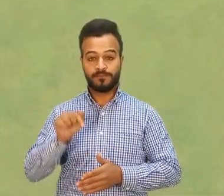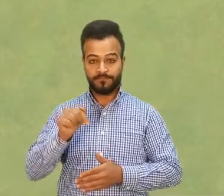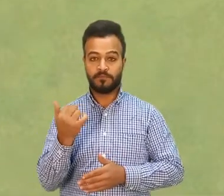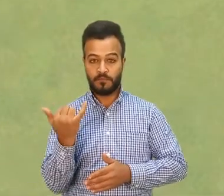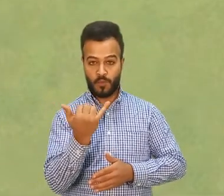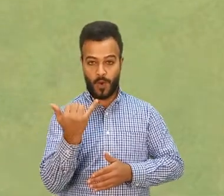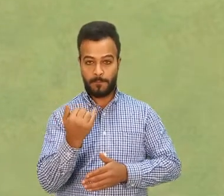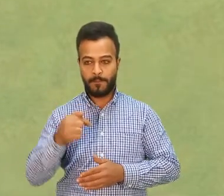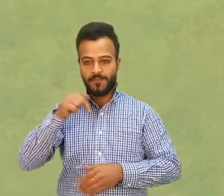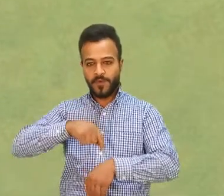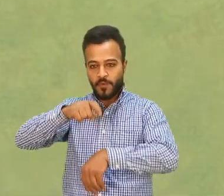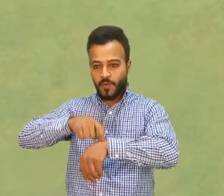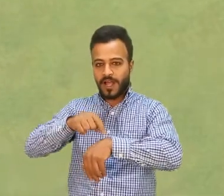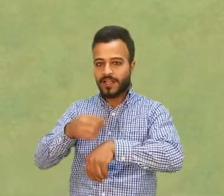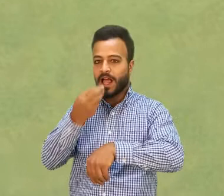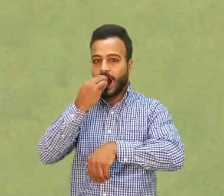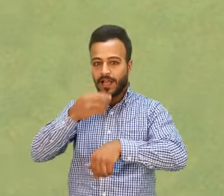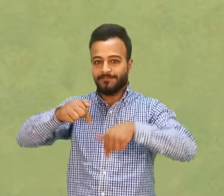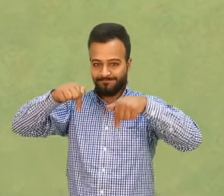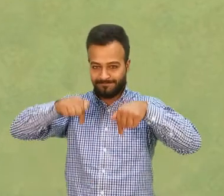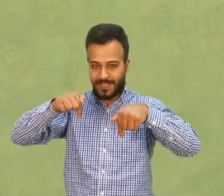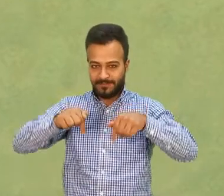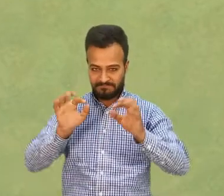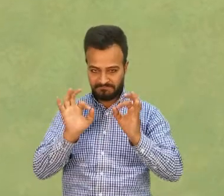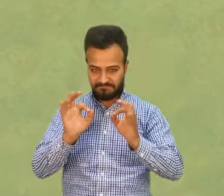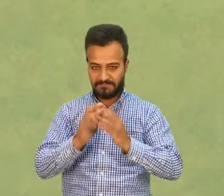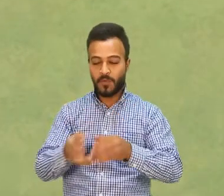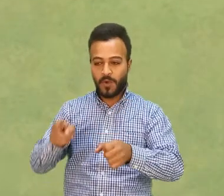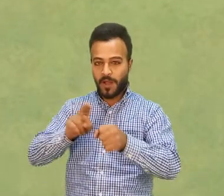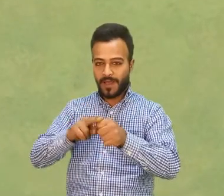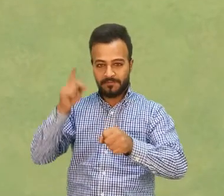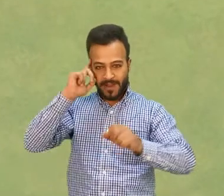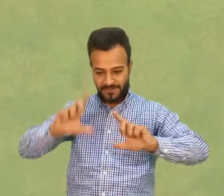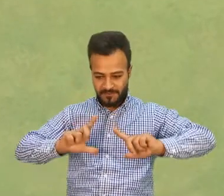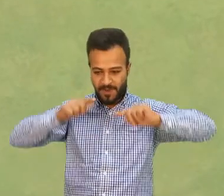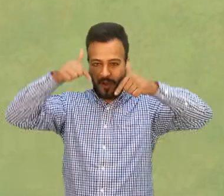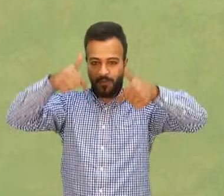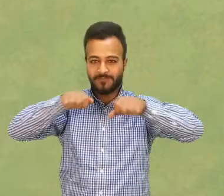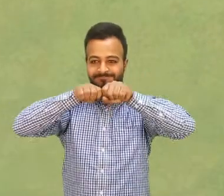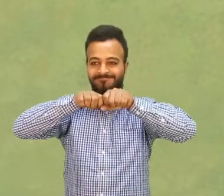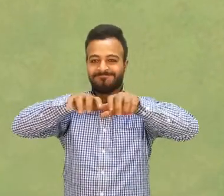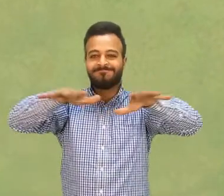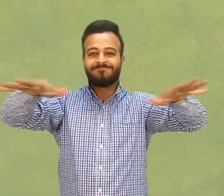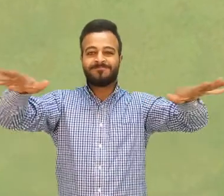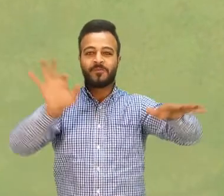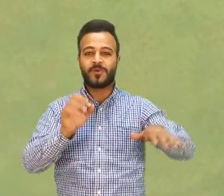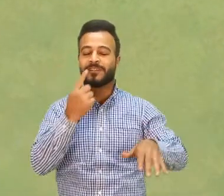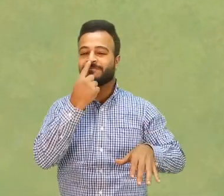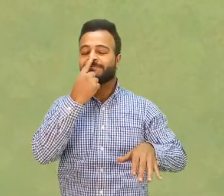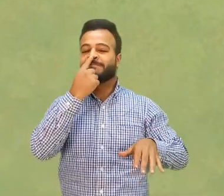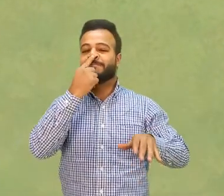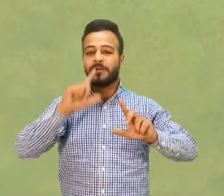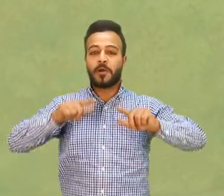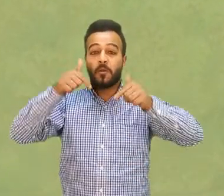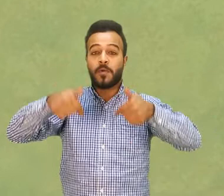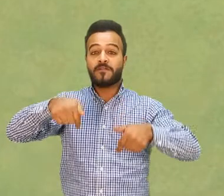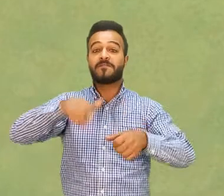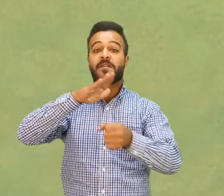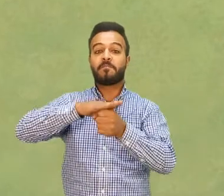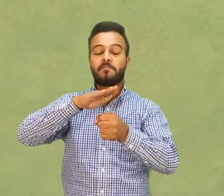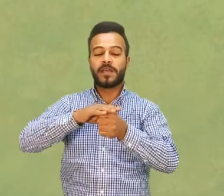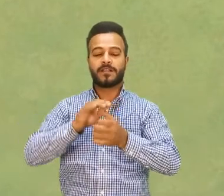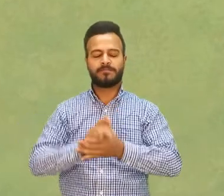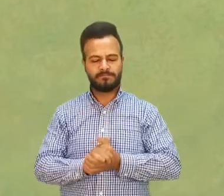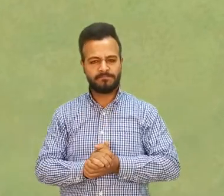اقترب موعد الأكل وانتشرت رائحة المقلوبة في البيت. قالت